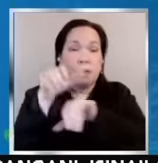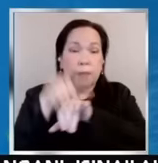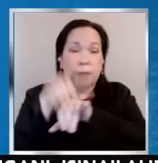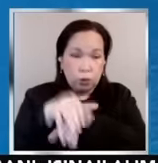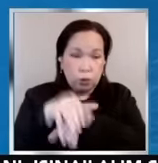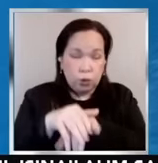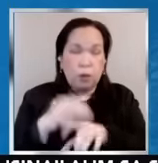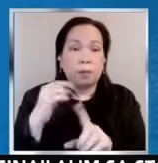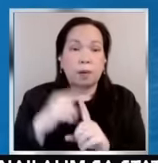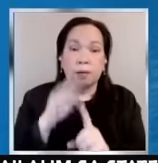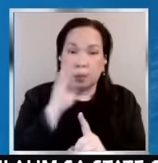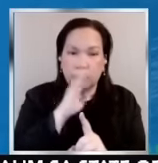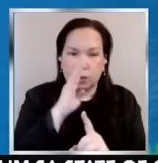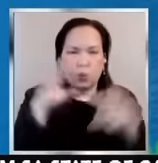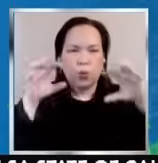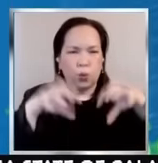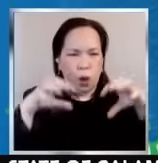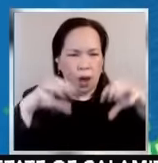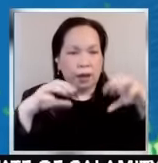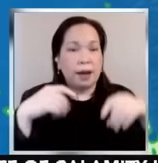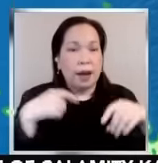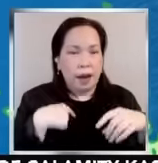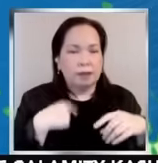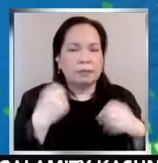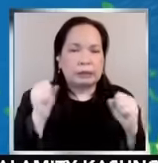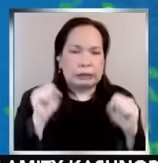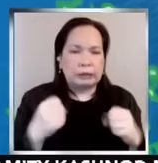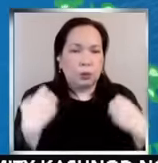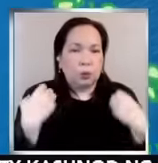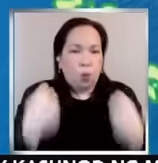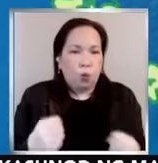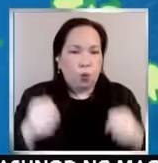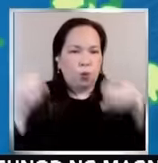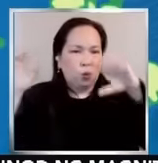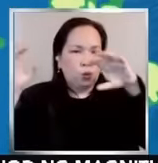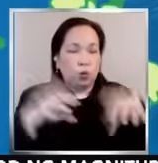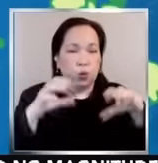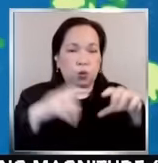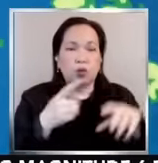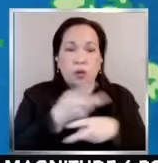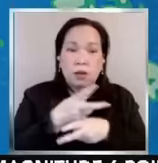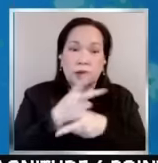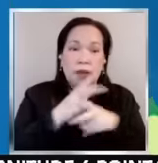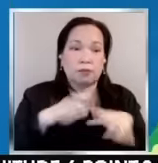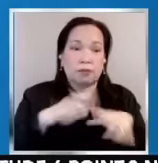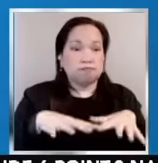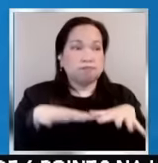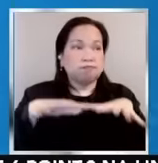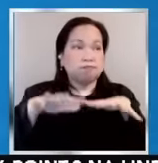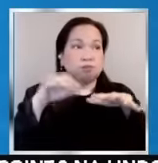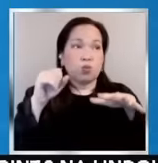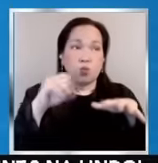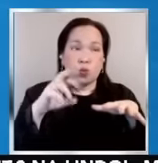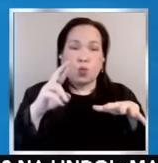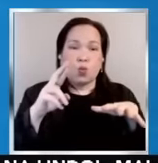region. Posible ang malalakas na ulan kaya maging handa pa rin sa banta ng baha o landslide. Halos buong araw